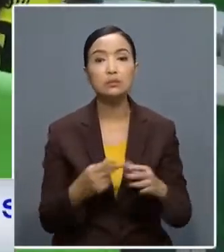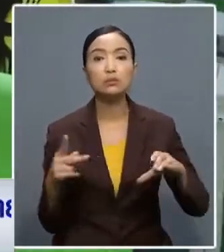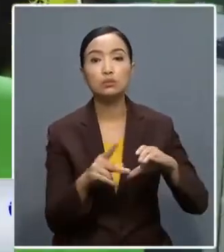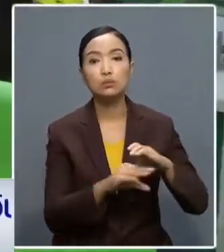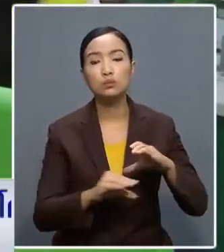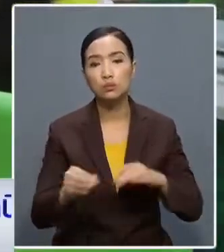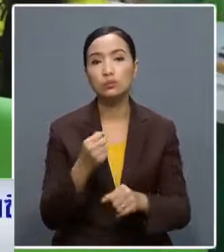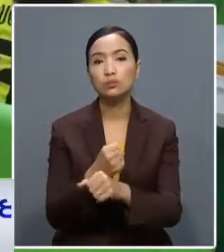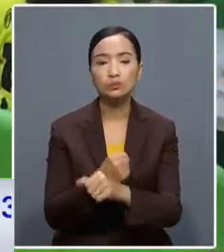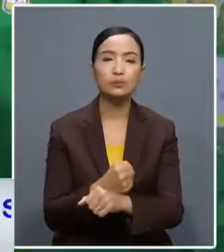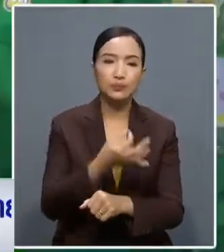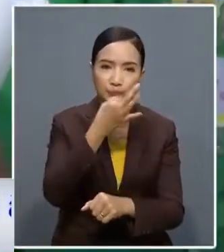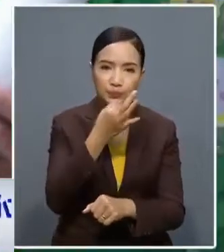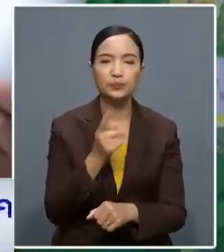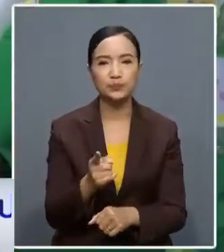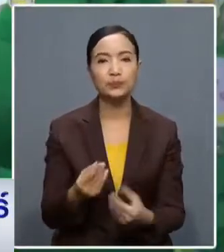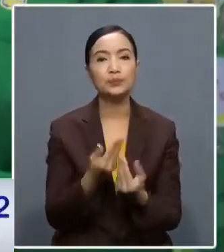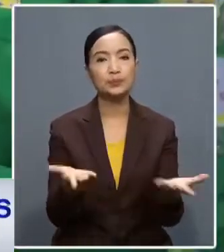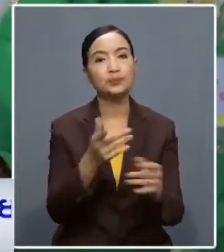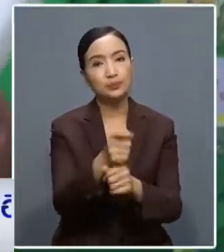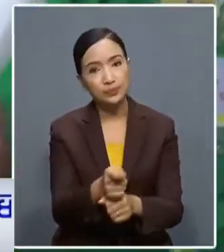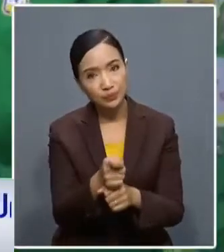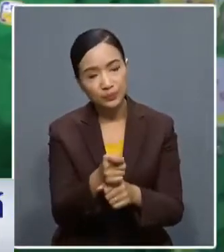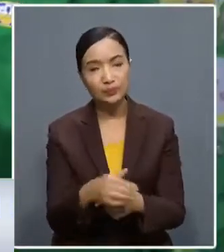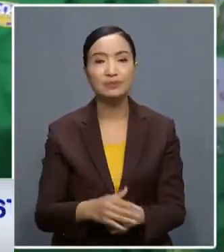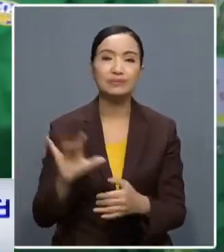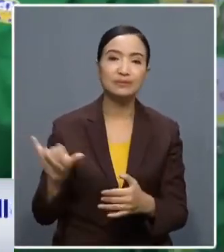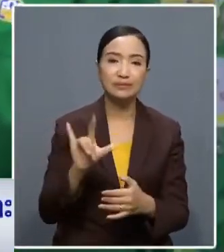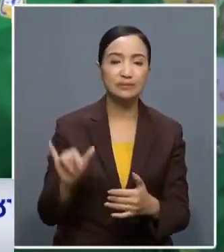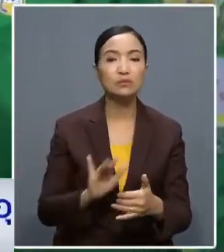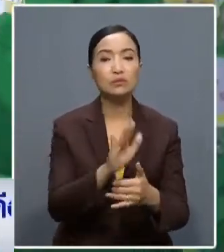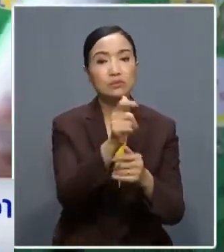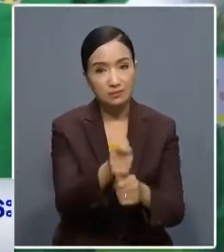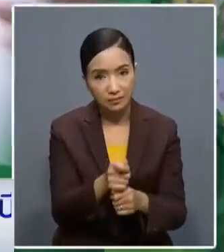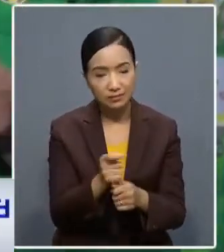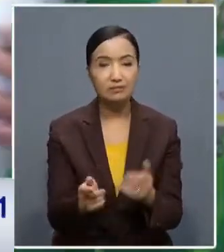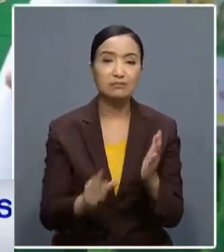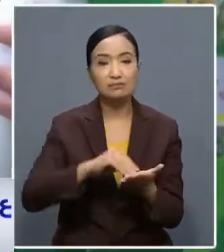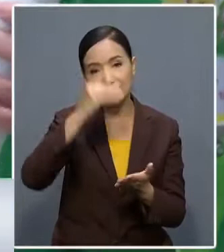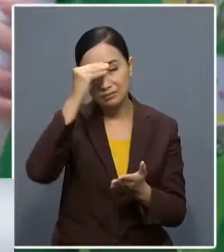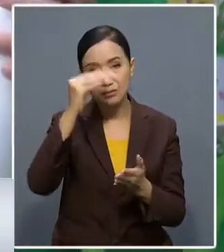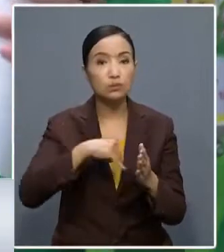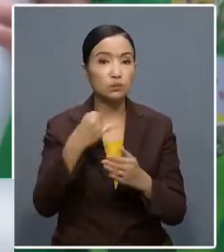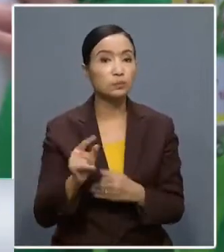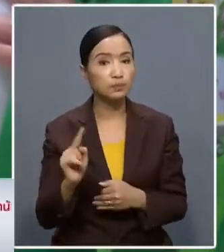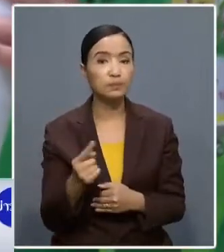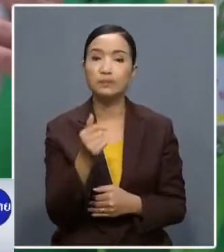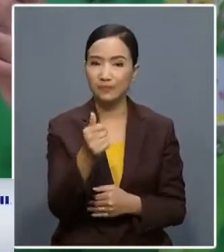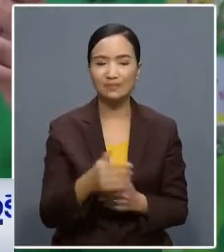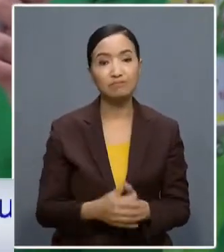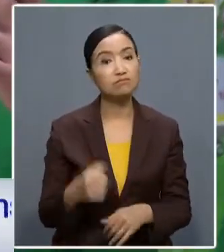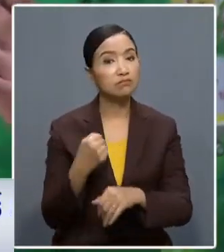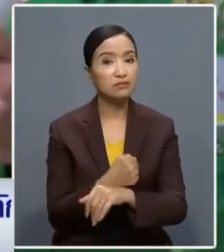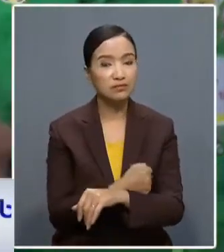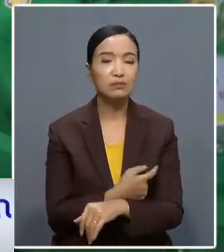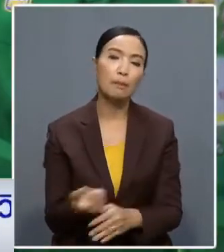การสร้างงานสร้างอาชีพนะครับให้กับเกษตรกรทายาทเกษตรกรนะครับหรือนักศึกษาจบใหม ่ หรือว่าแรงงาน